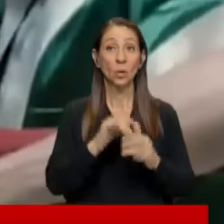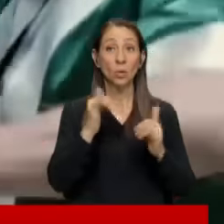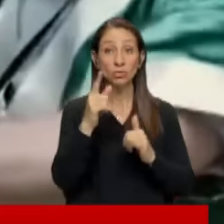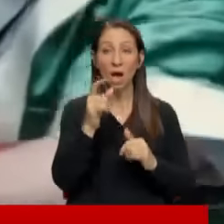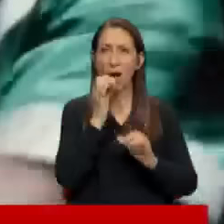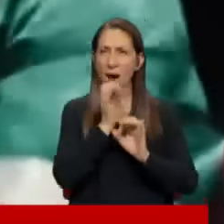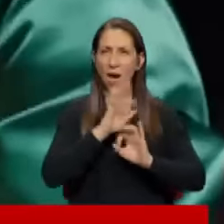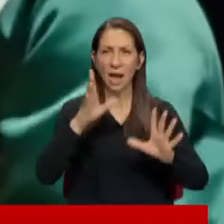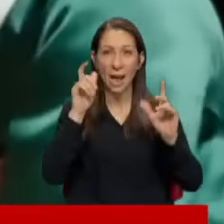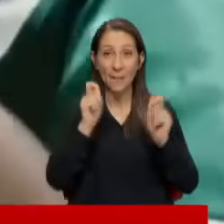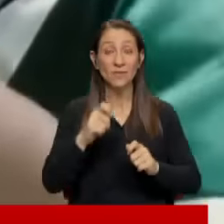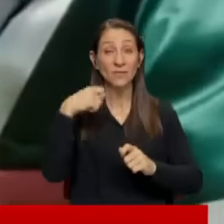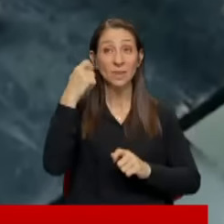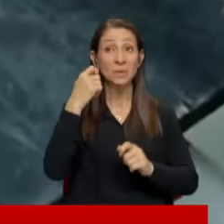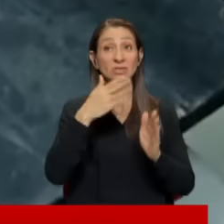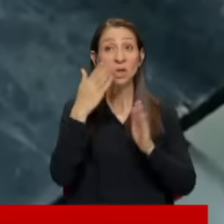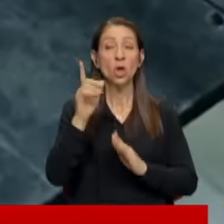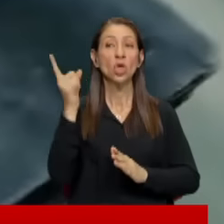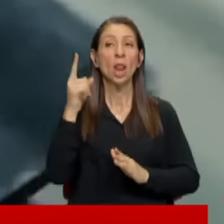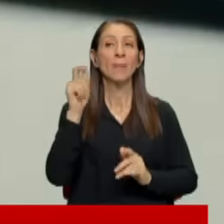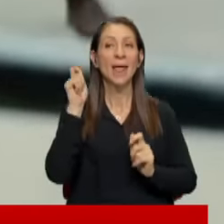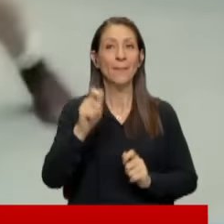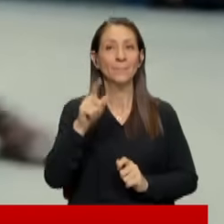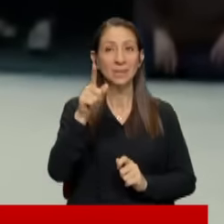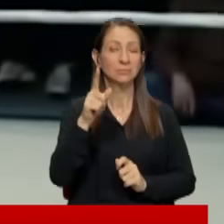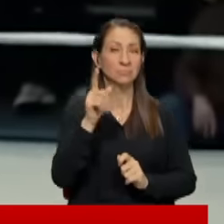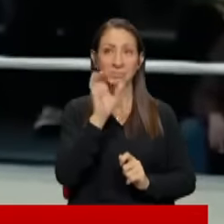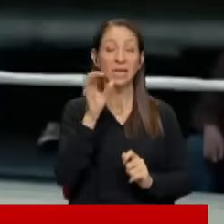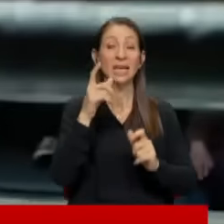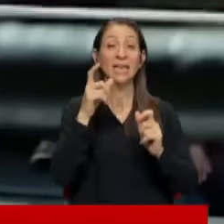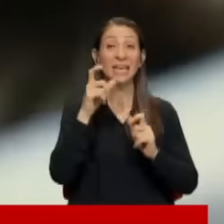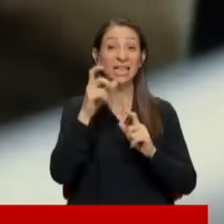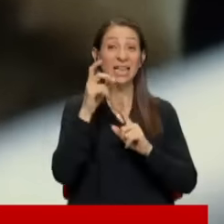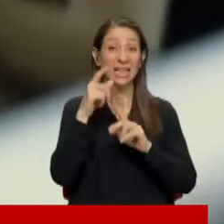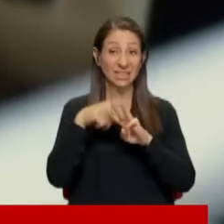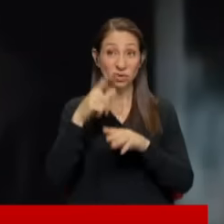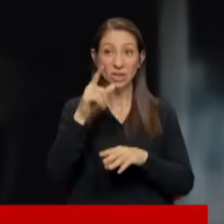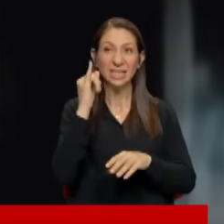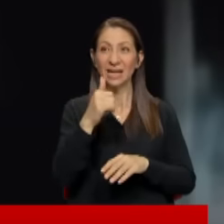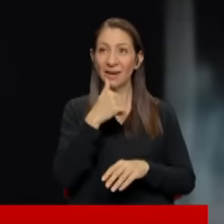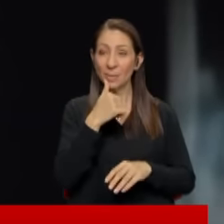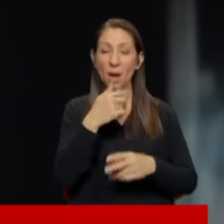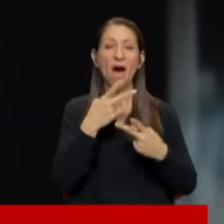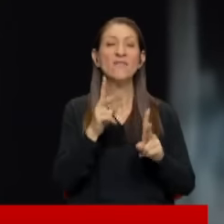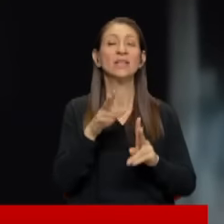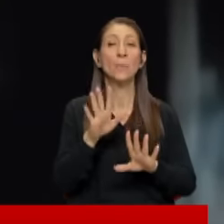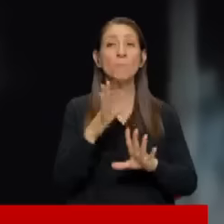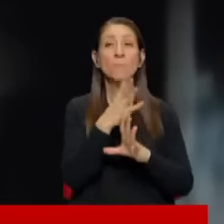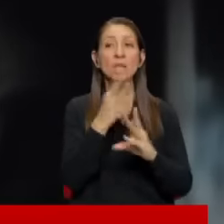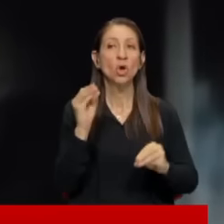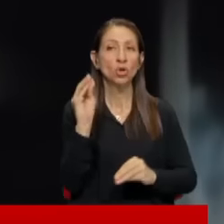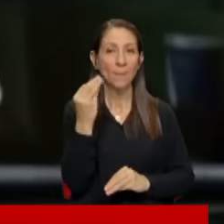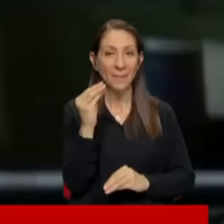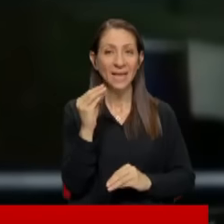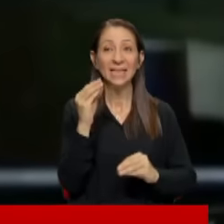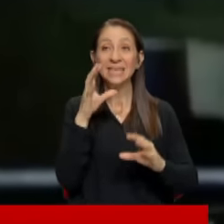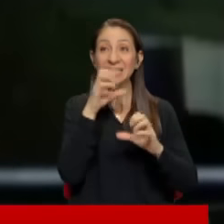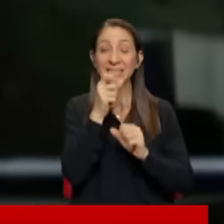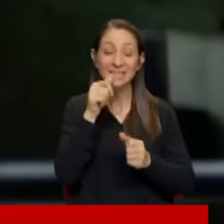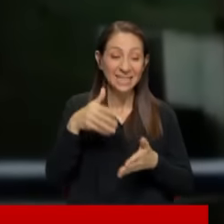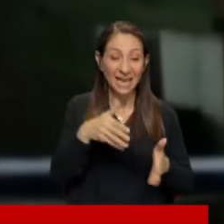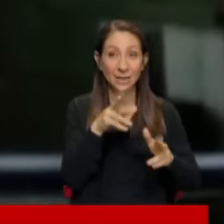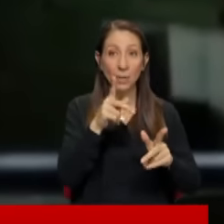Oyunculuğuyla harikalar yarattığı filmlerin yanı sıra yönetmenliğiyle de büyüledi. Clint Eastwood, Kirli Adam, Affedilmeyen, Milyonluk Bebek, Gizemli Nehir